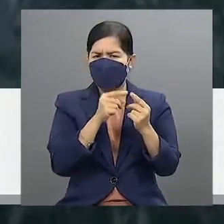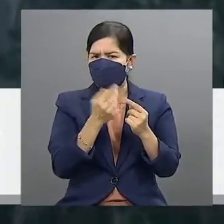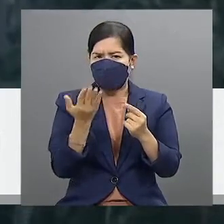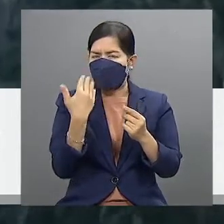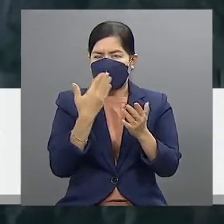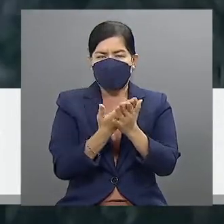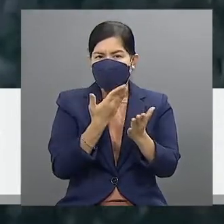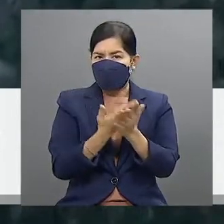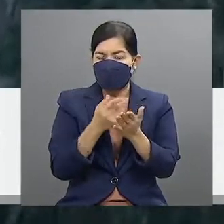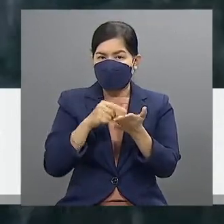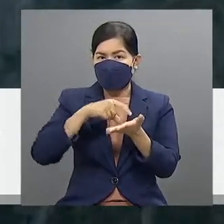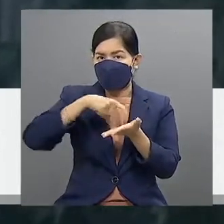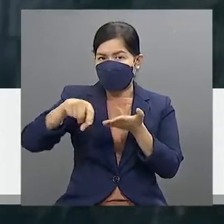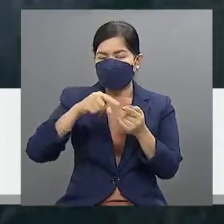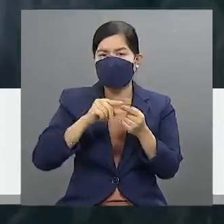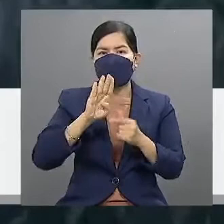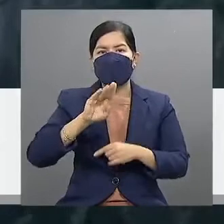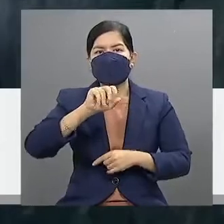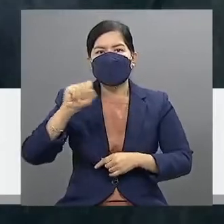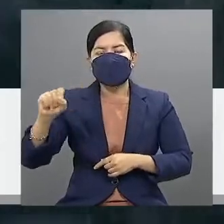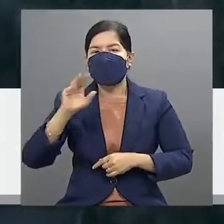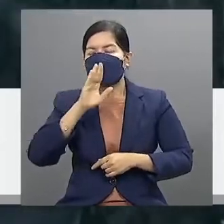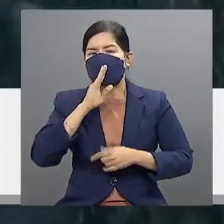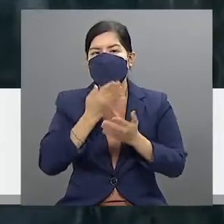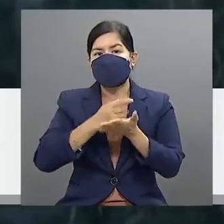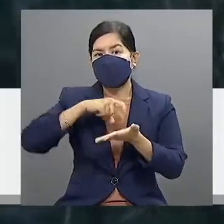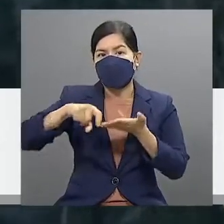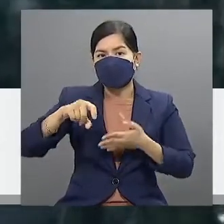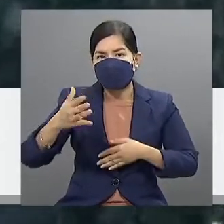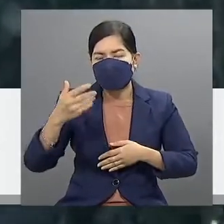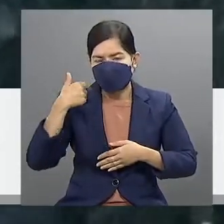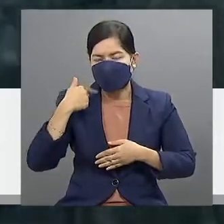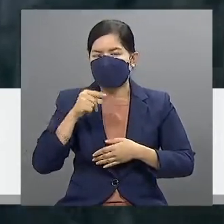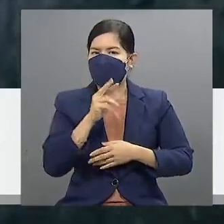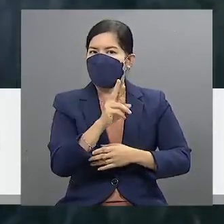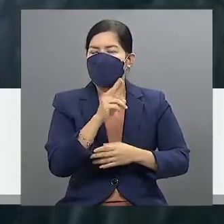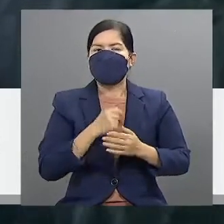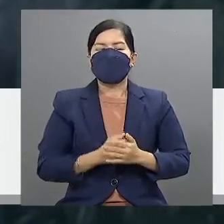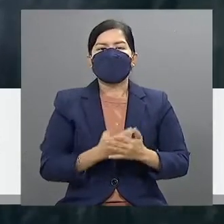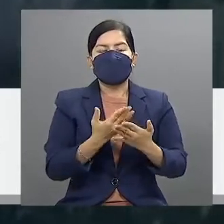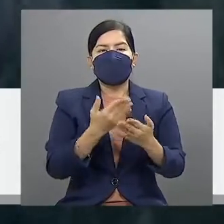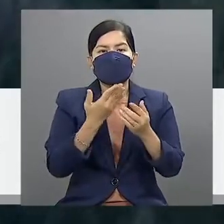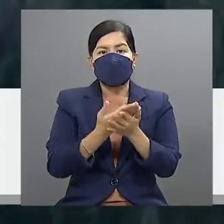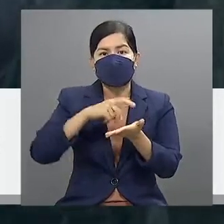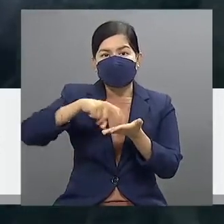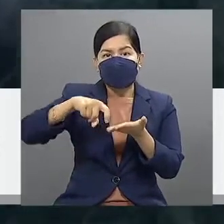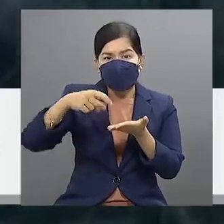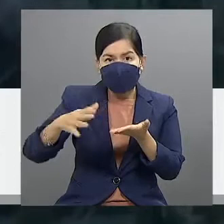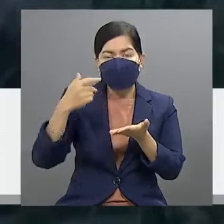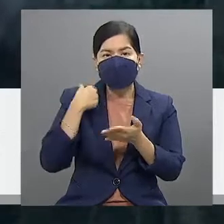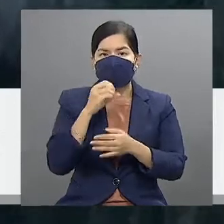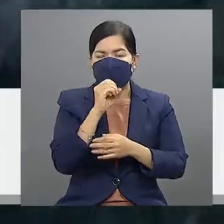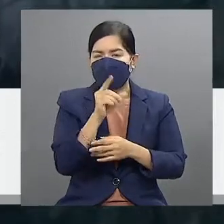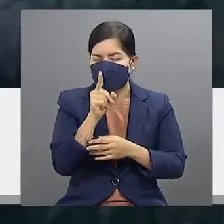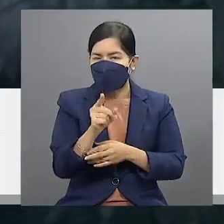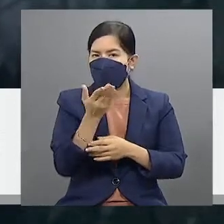ไม่เช่นนั้นจะไม่รับรองความปลอดภัยโอนเงินไปแล้วก็ถูกข่มขู่กลับอีกค่ะบอกว่าต้องจ่ายเพิ่มอีกเพราะโ